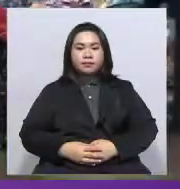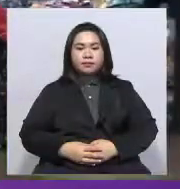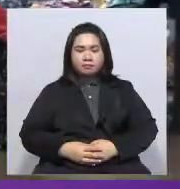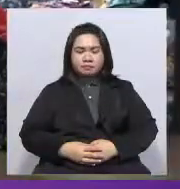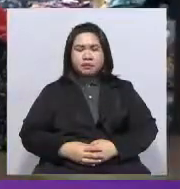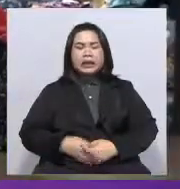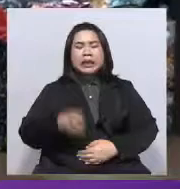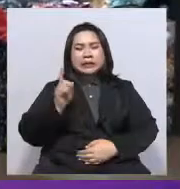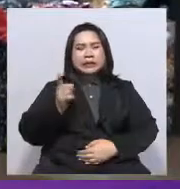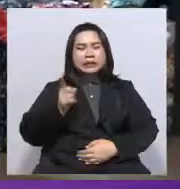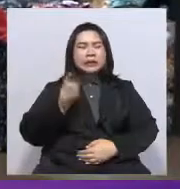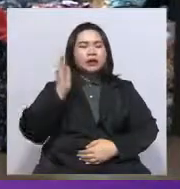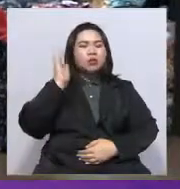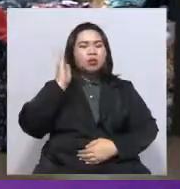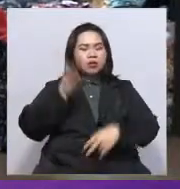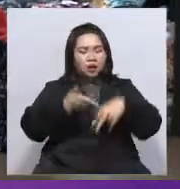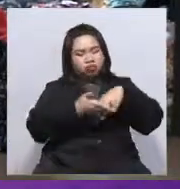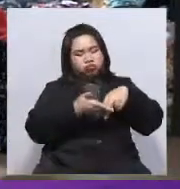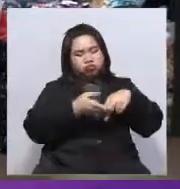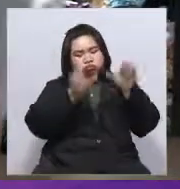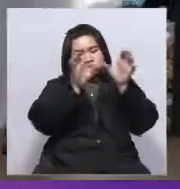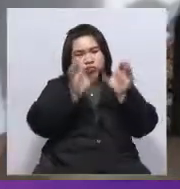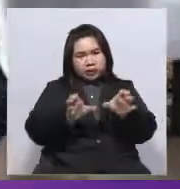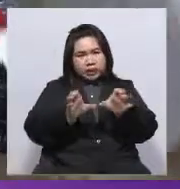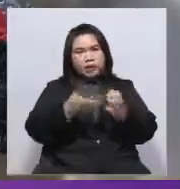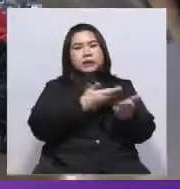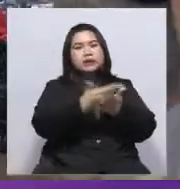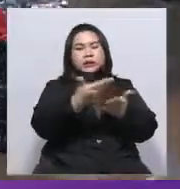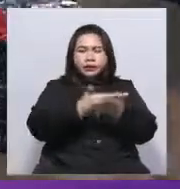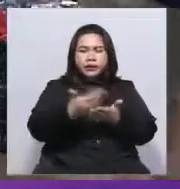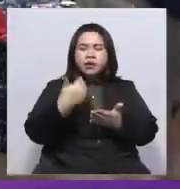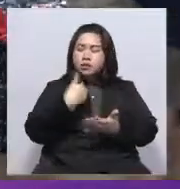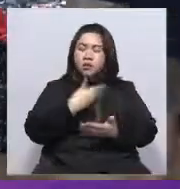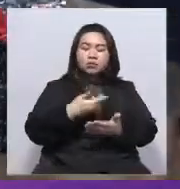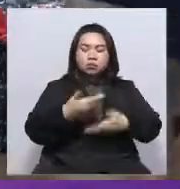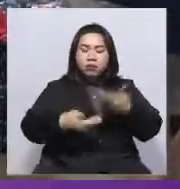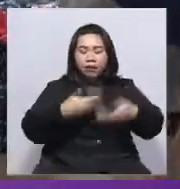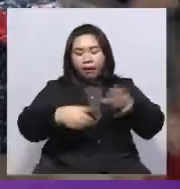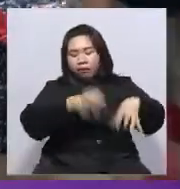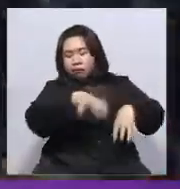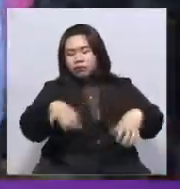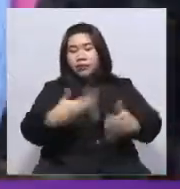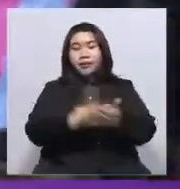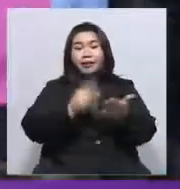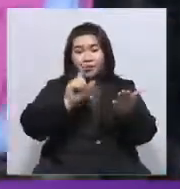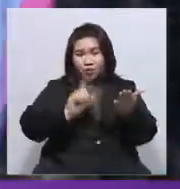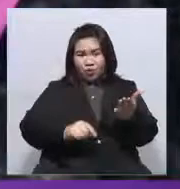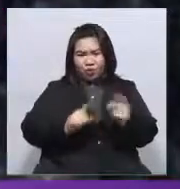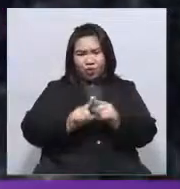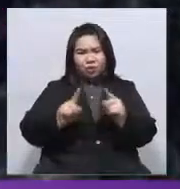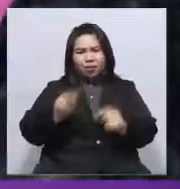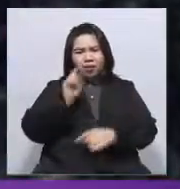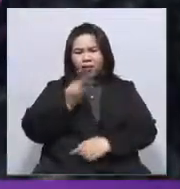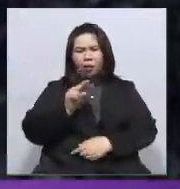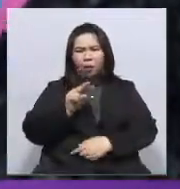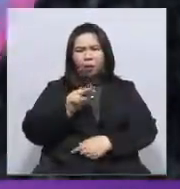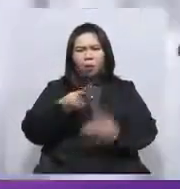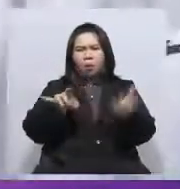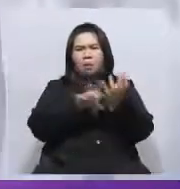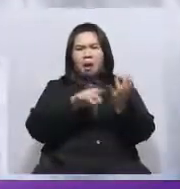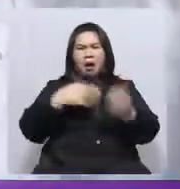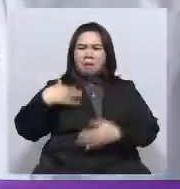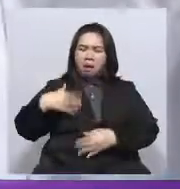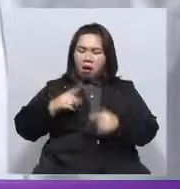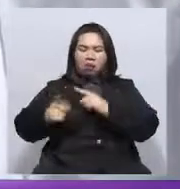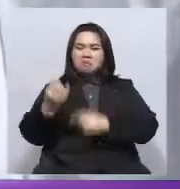จากคนที่ใส่บ็อกเซอร์เป็นประจำและหาซื้อทั้งในตลาดทั่วไปที่มีราคาถูกแต่พบว่าคุณภาพไม่ดี